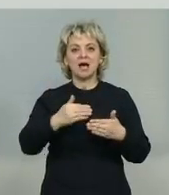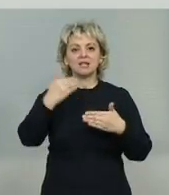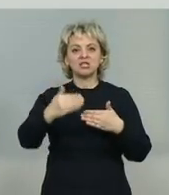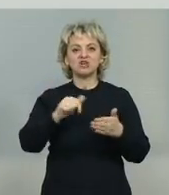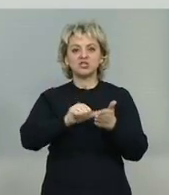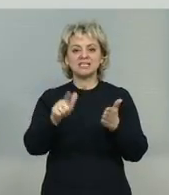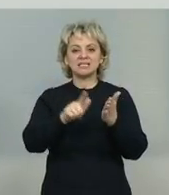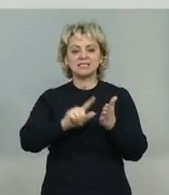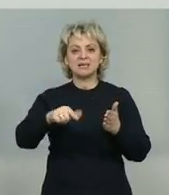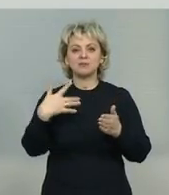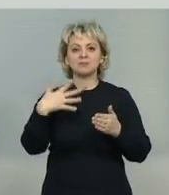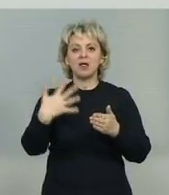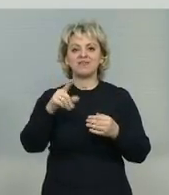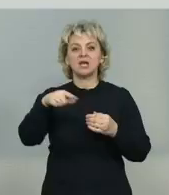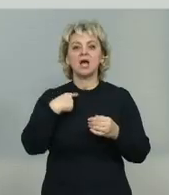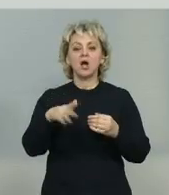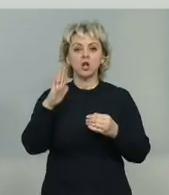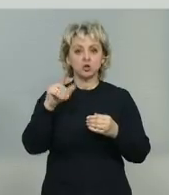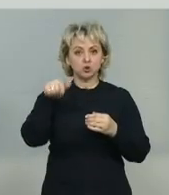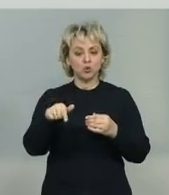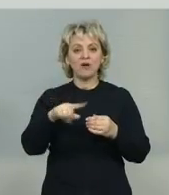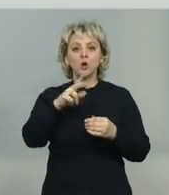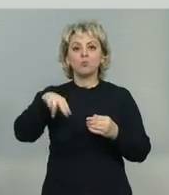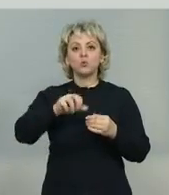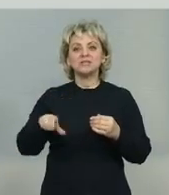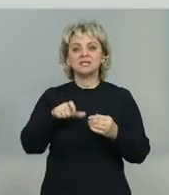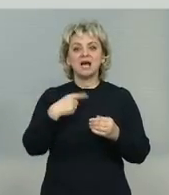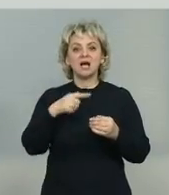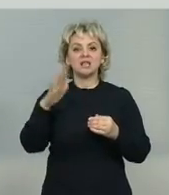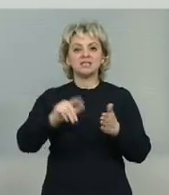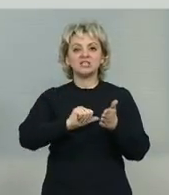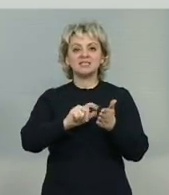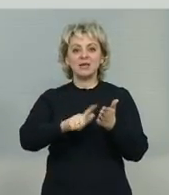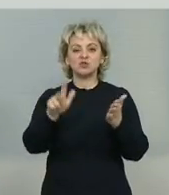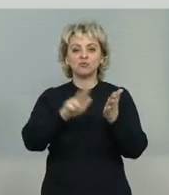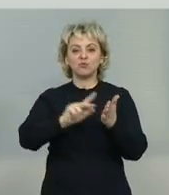отрывом 67,5% голосов. За Путина на Дону проголосовали